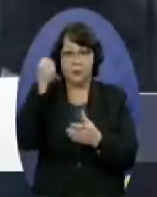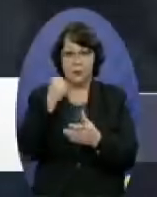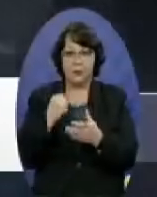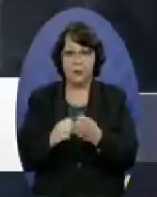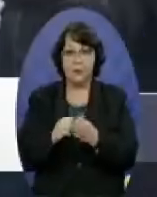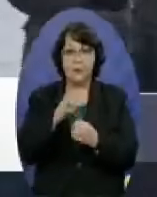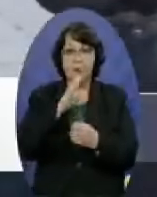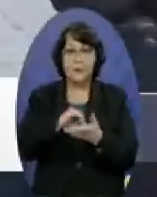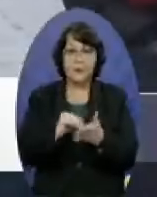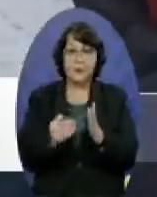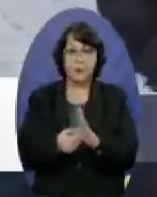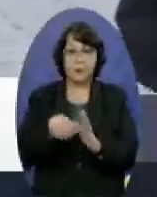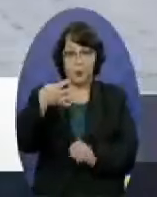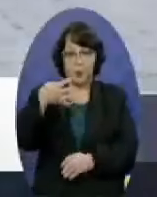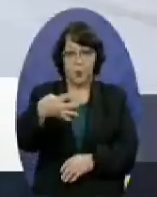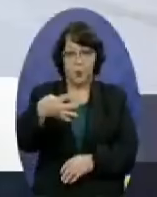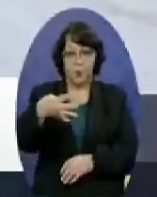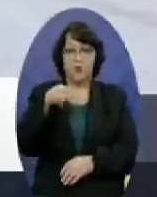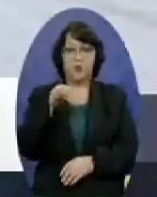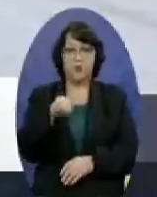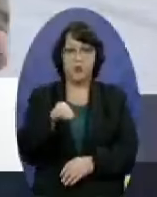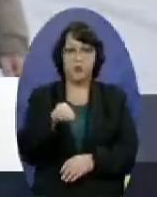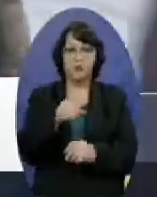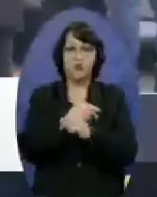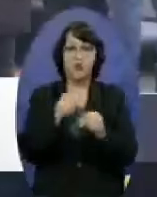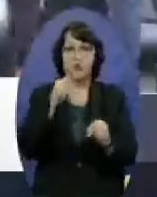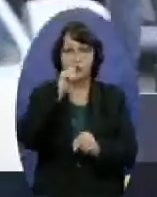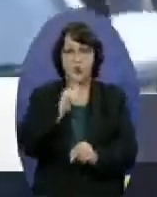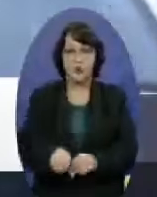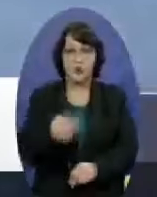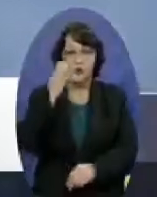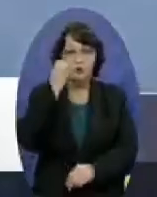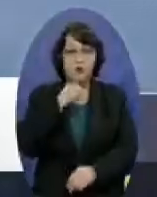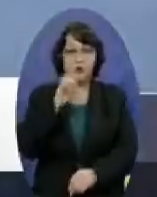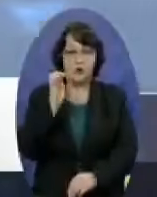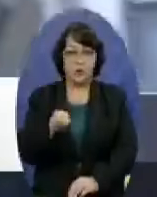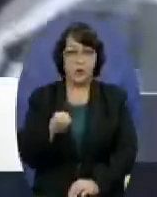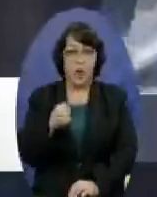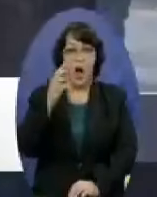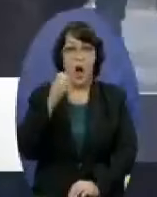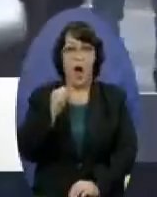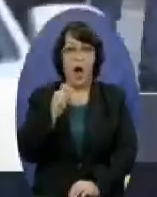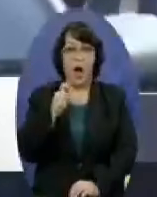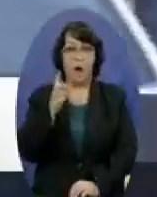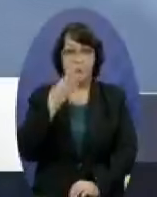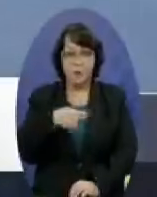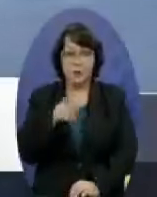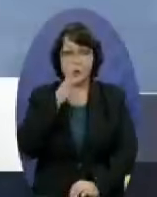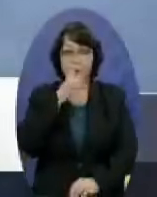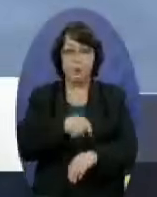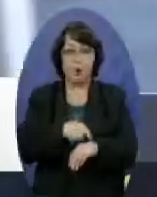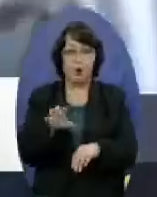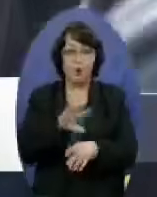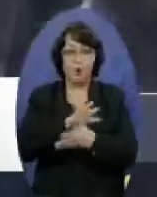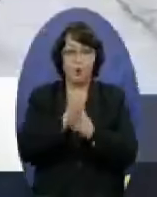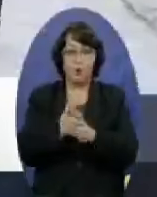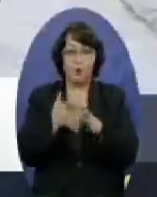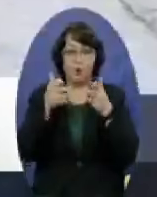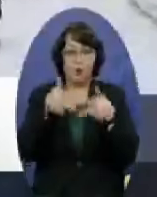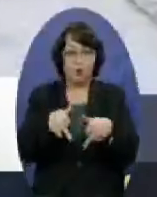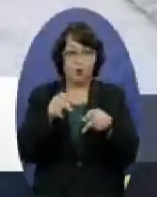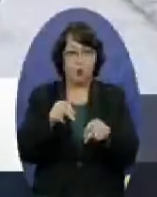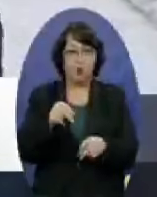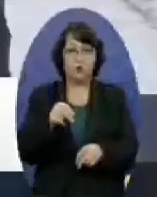хуулийн төсөл дараах 4 төрлийн тэтгэврийг тэглэхээр зохицуулжээ. Үүнд өндөр насны тэтгэвэр, ахмад настан болоогүй ч хөдөлмөрийн чадамж алдсан